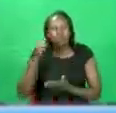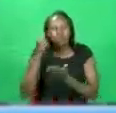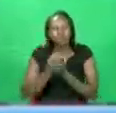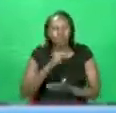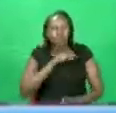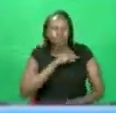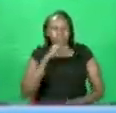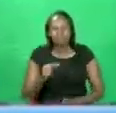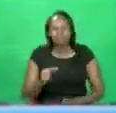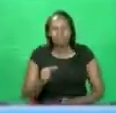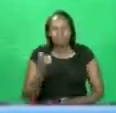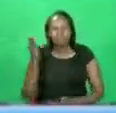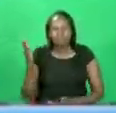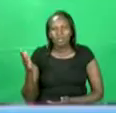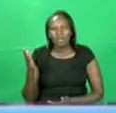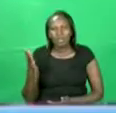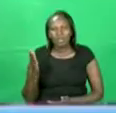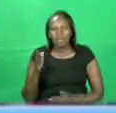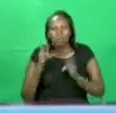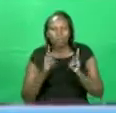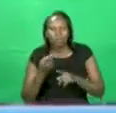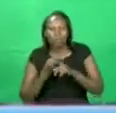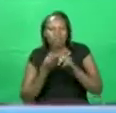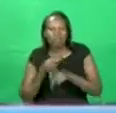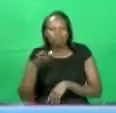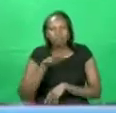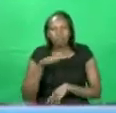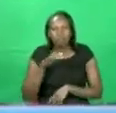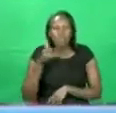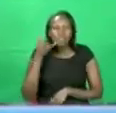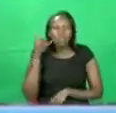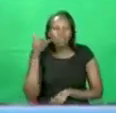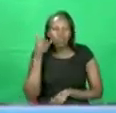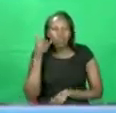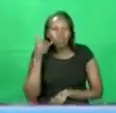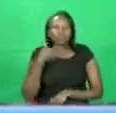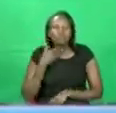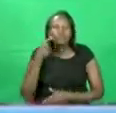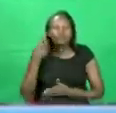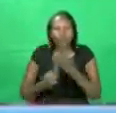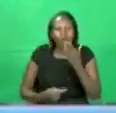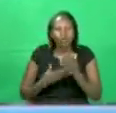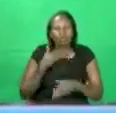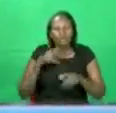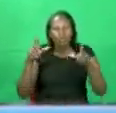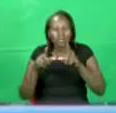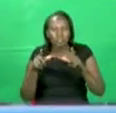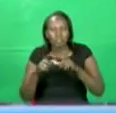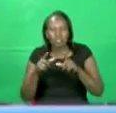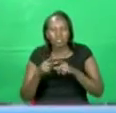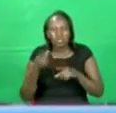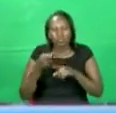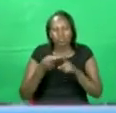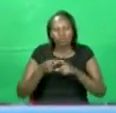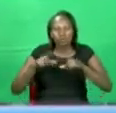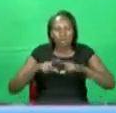Ni maandamano yaliyofanywa na wakazi kutoka maeneo ya Kiambogo mjini Nakuru kwa kile wanachodai ni kunyimwa hati miliki